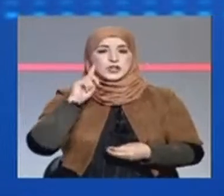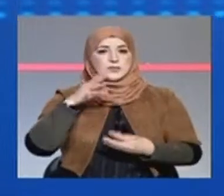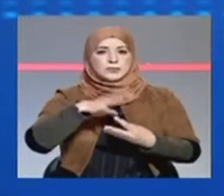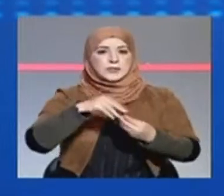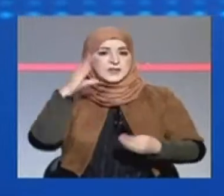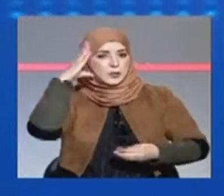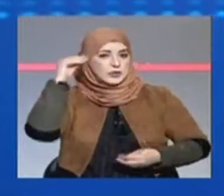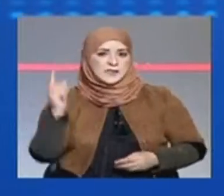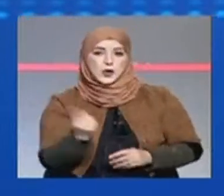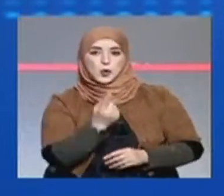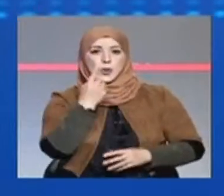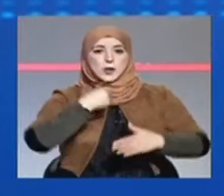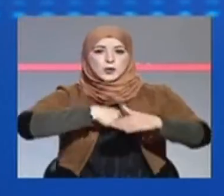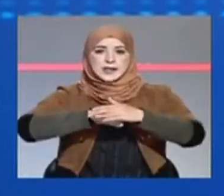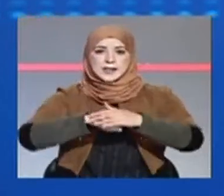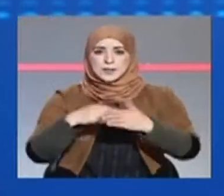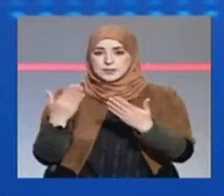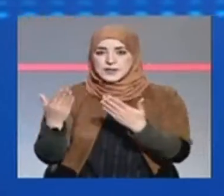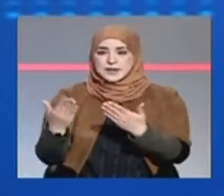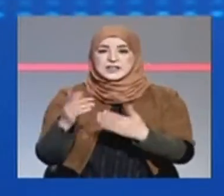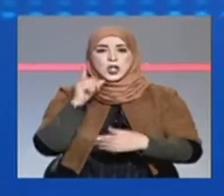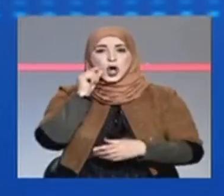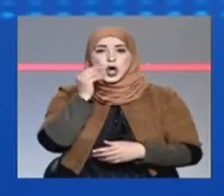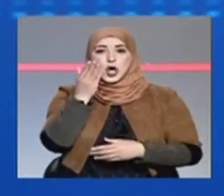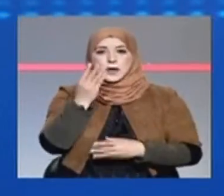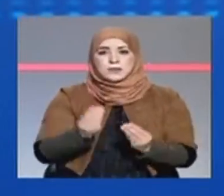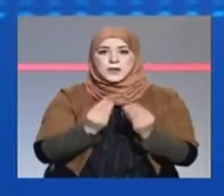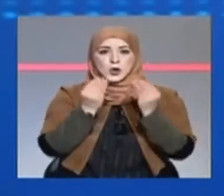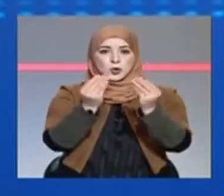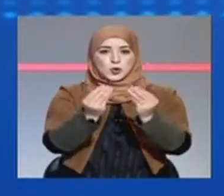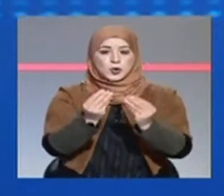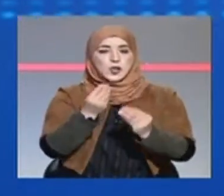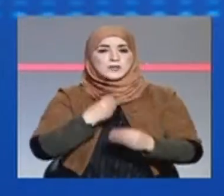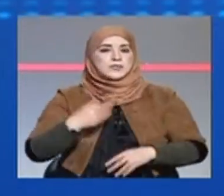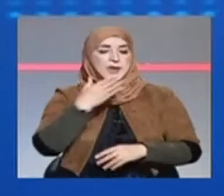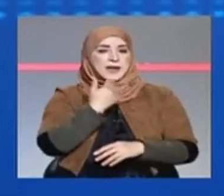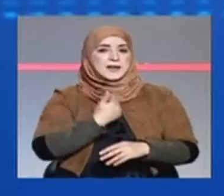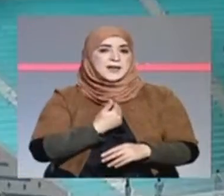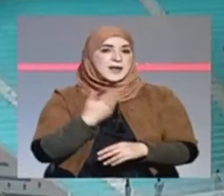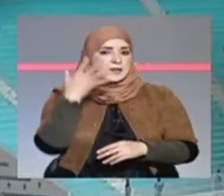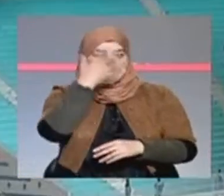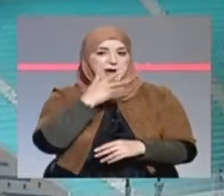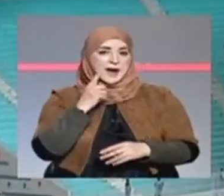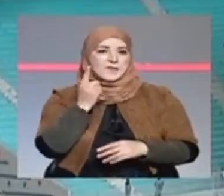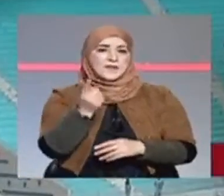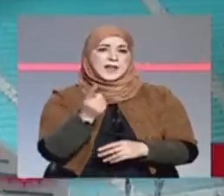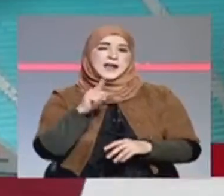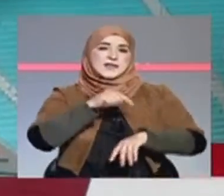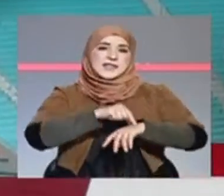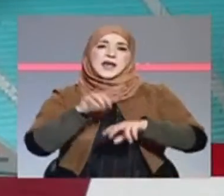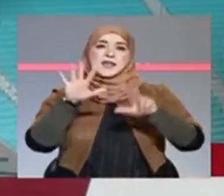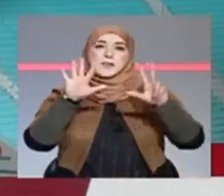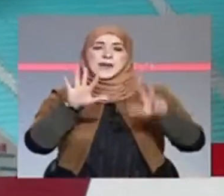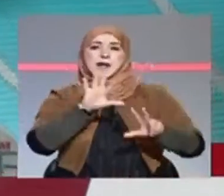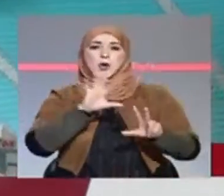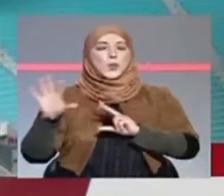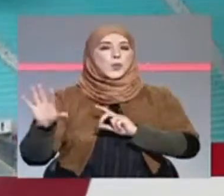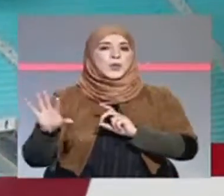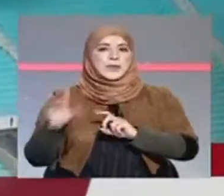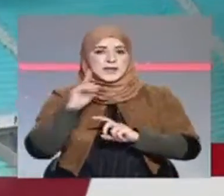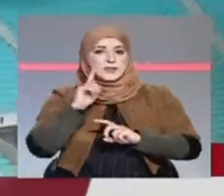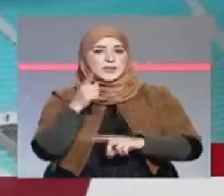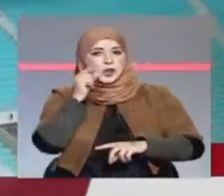لكره القدم البديل ياسين الشماخي منح السابقه للافارقه في الدقيقه الثانيه والثمانين قبل ان يدرك محمد